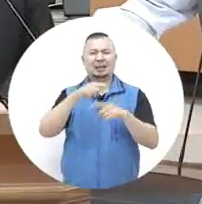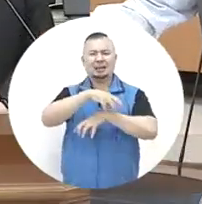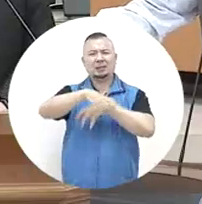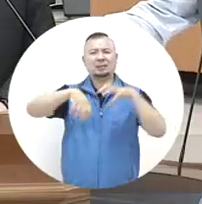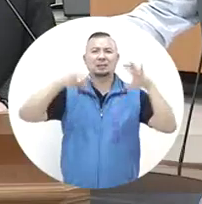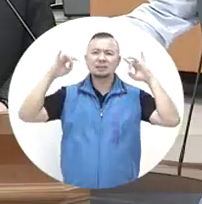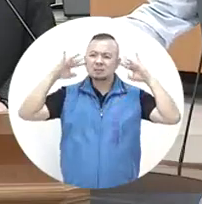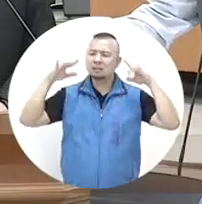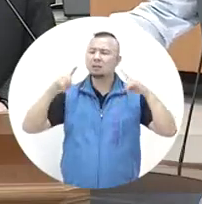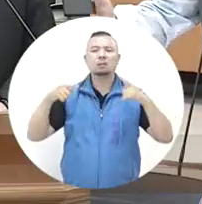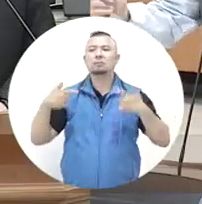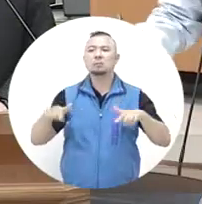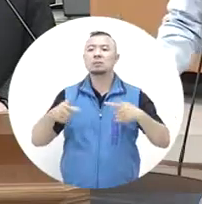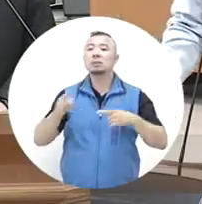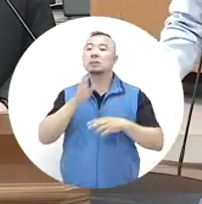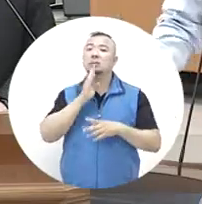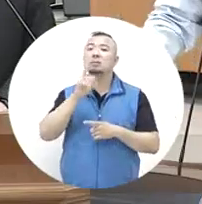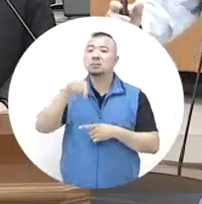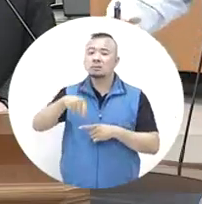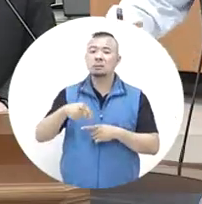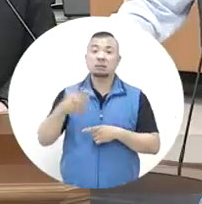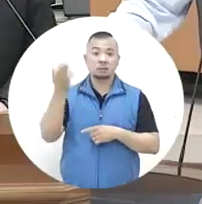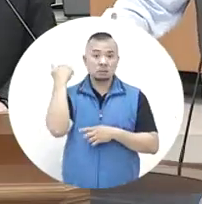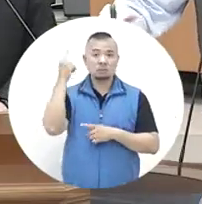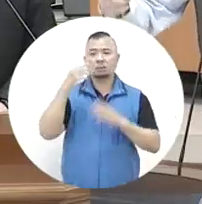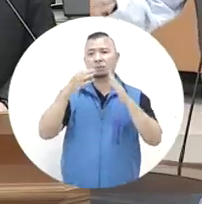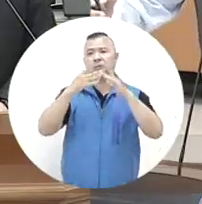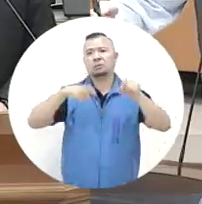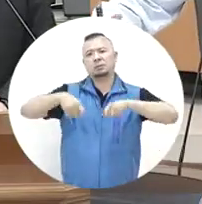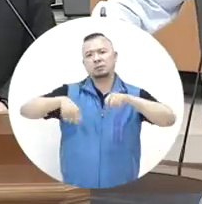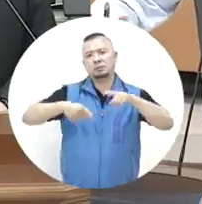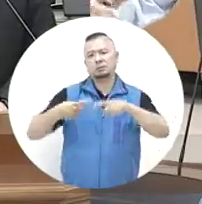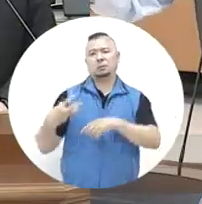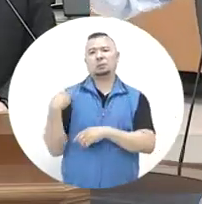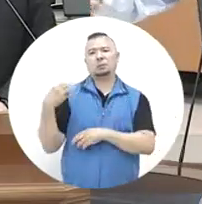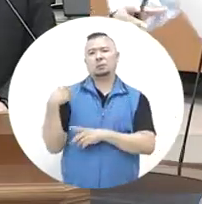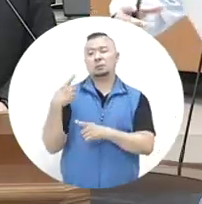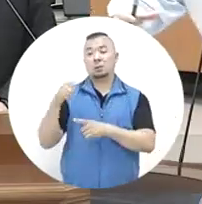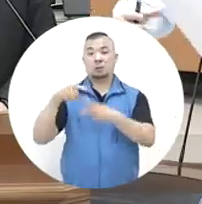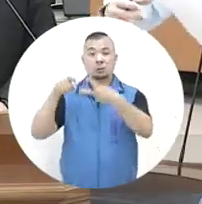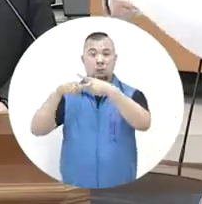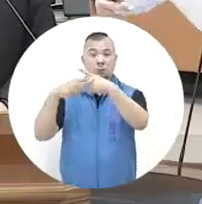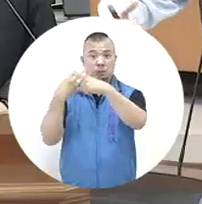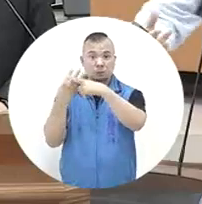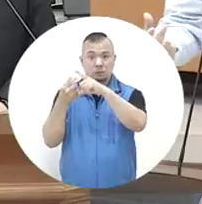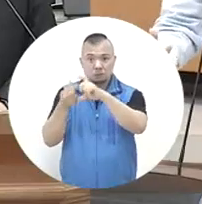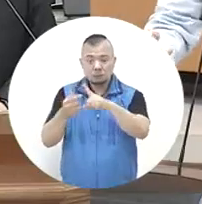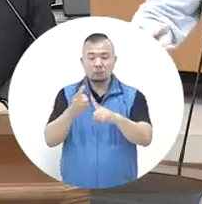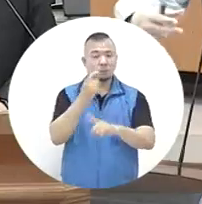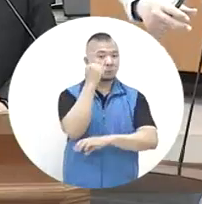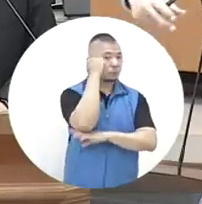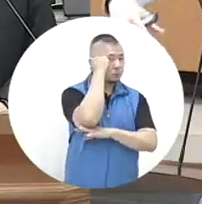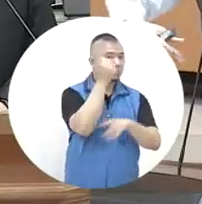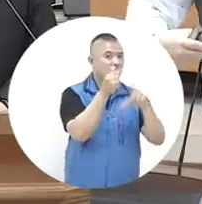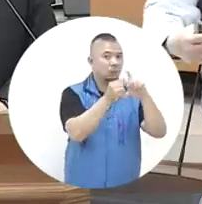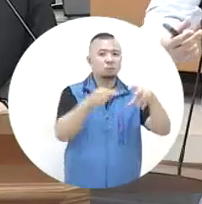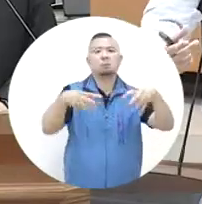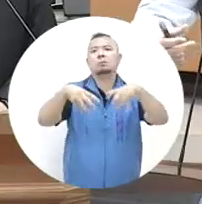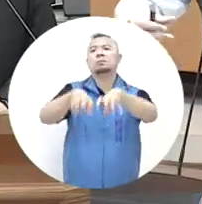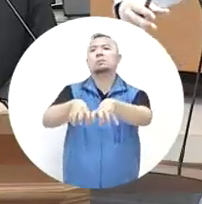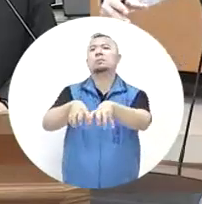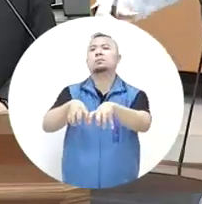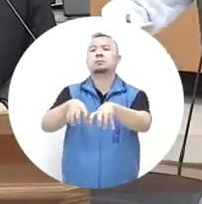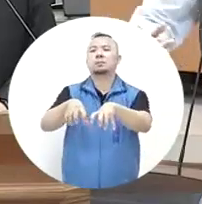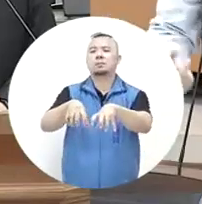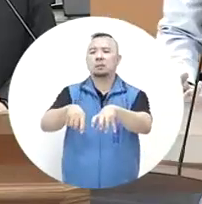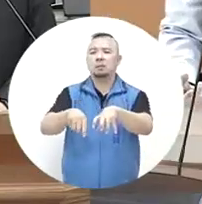的那个都市计划齁规划的不好，工业区跟住宅区就把它规划成就是在一起，它中间是一个工业